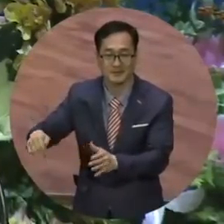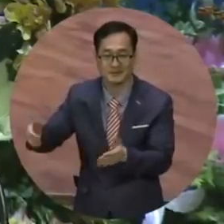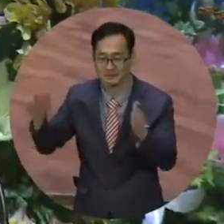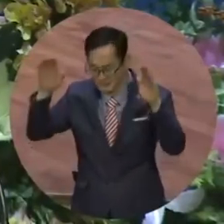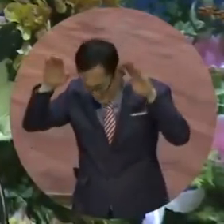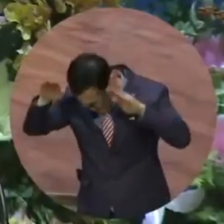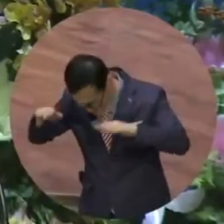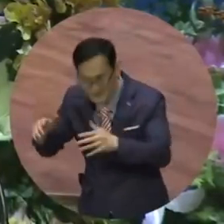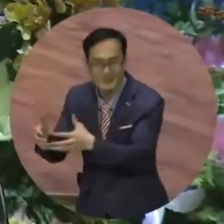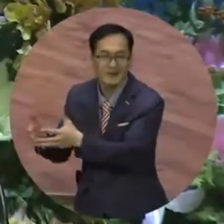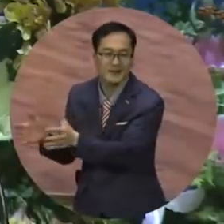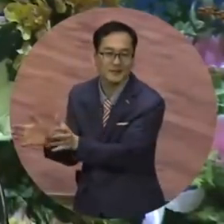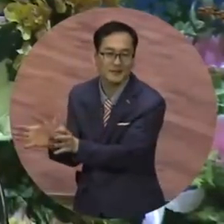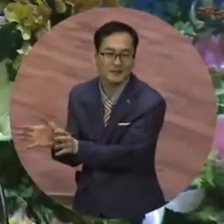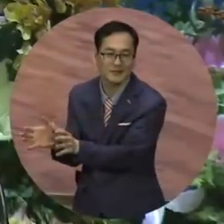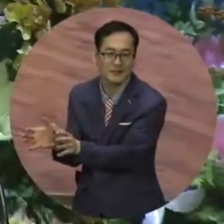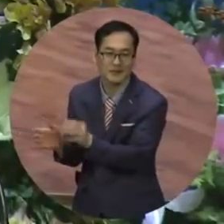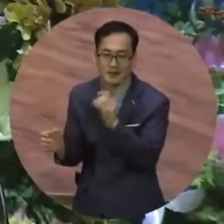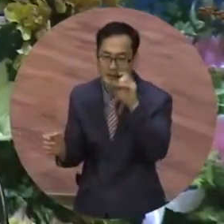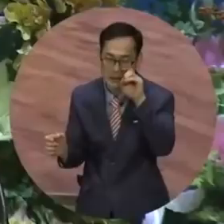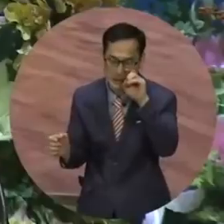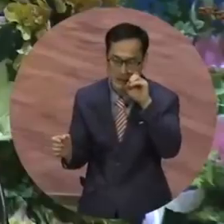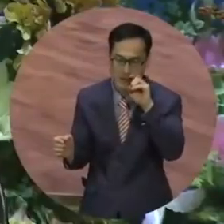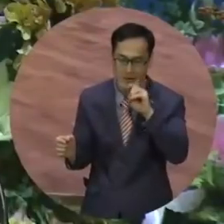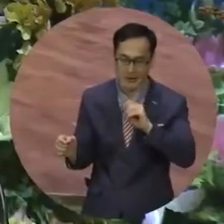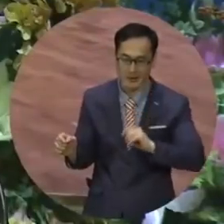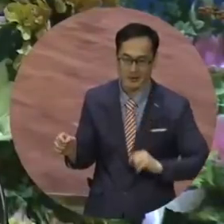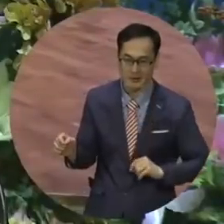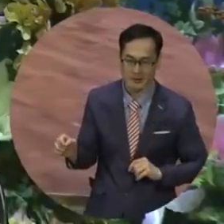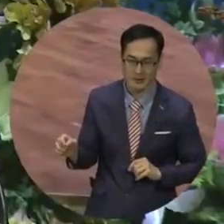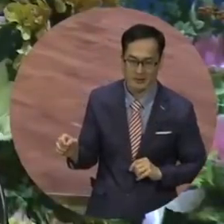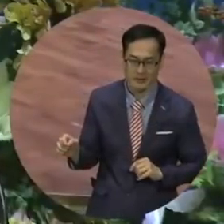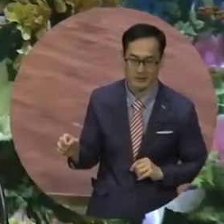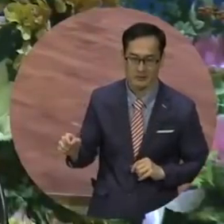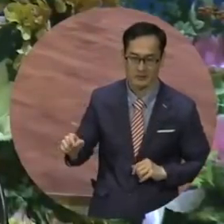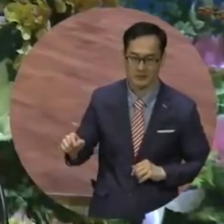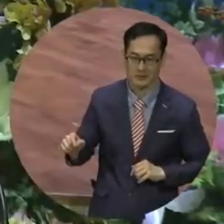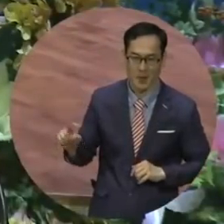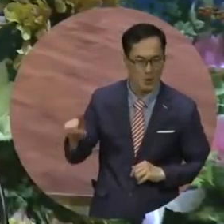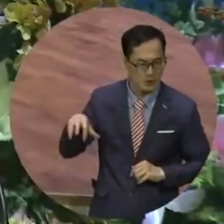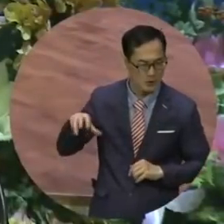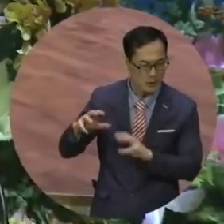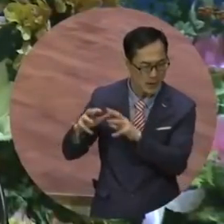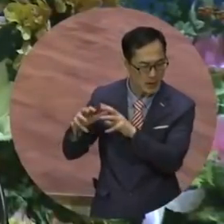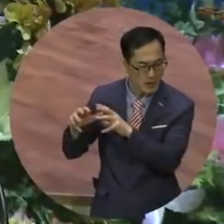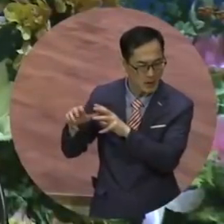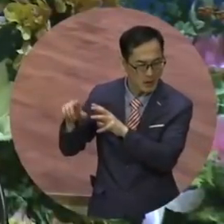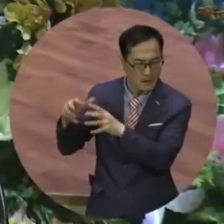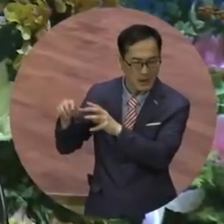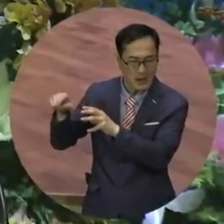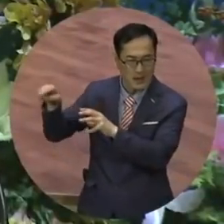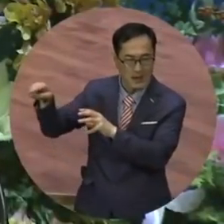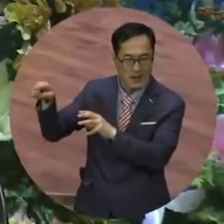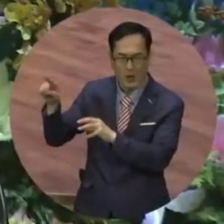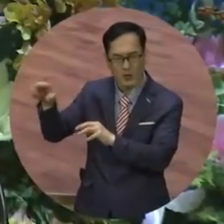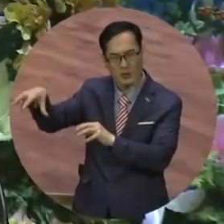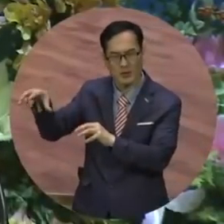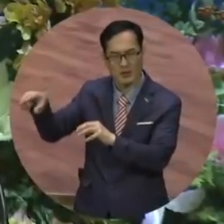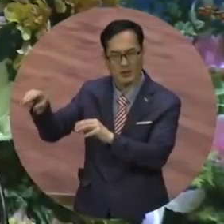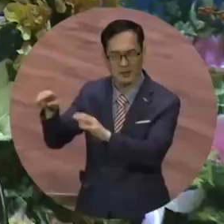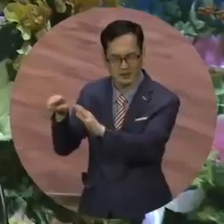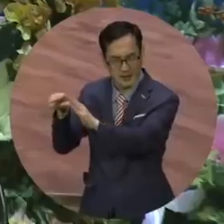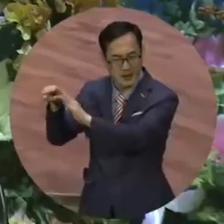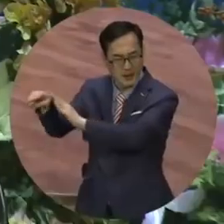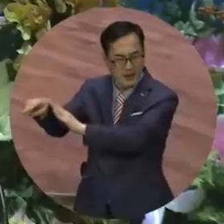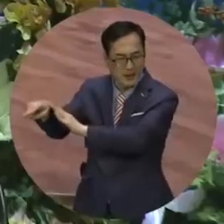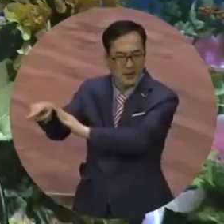어려서 병원 세운다고 막 한 몇십 분을 제가 저 카리만탄 신땅이라는 기입의 선교사라고 있는 그 현장에 갈 때입니다.